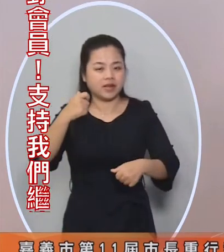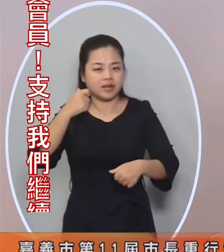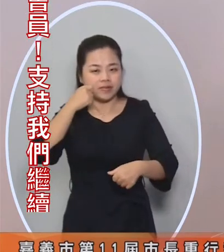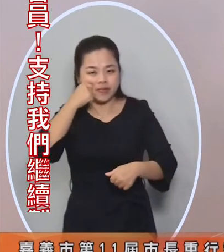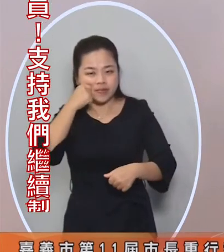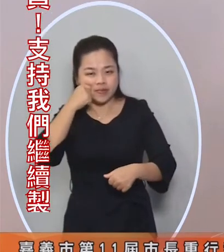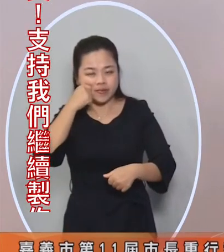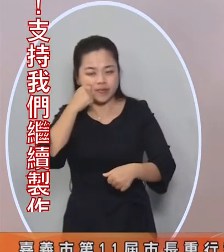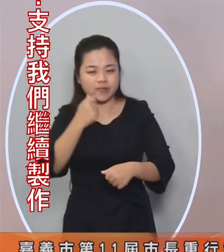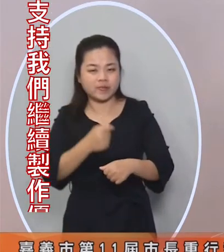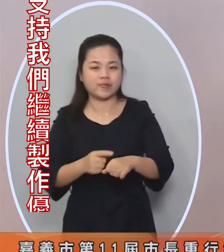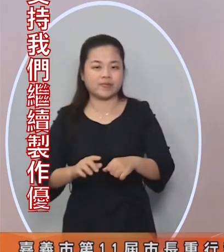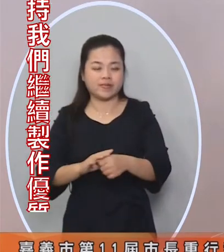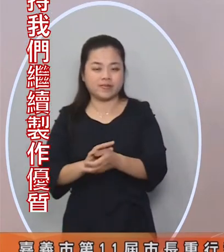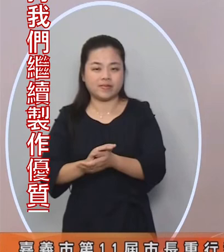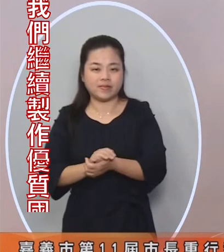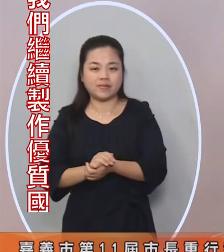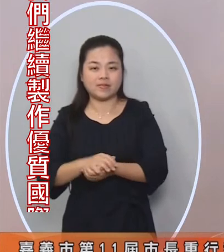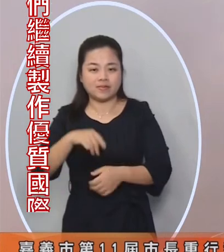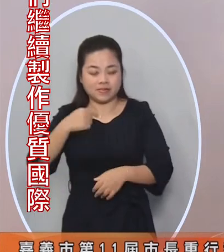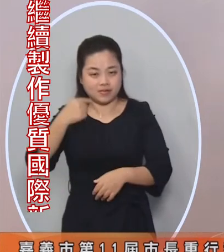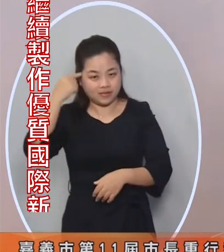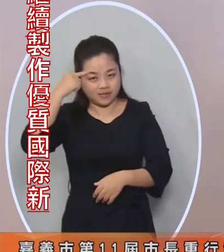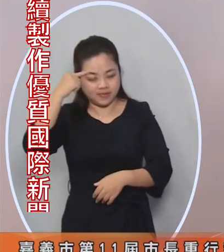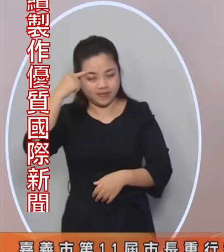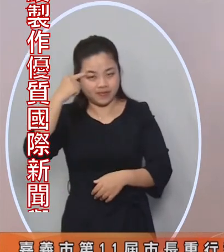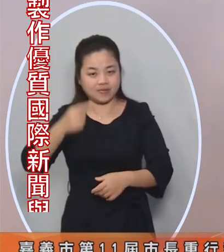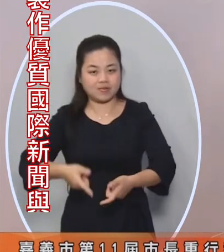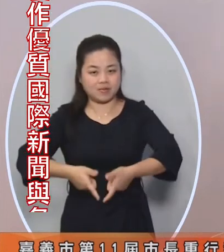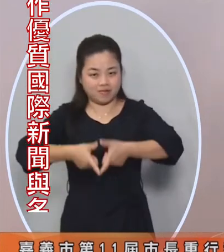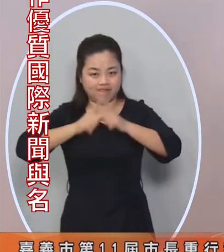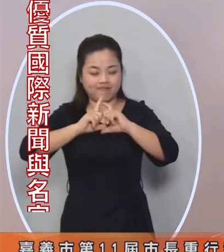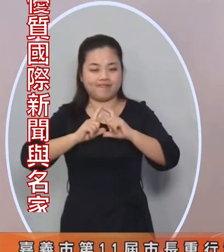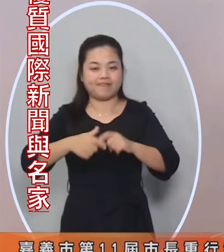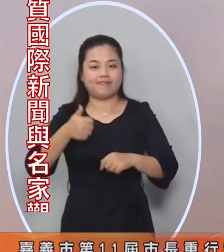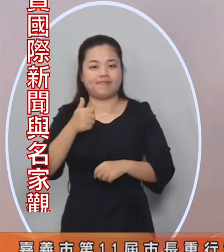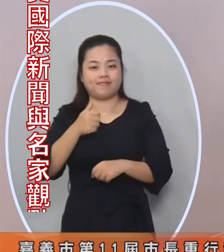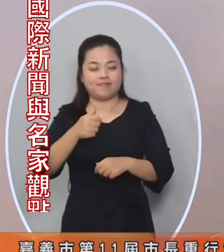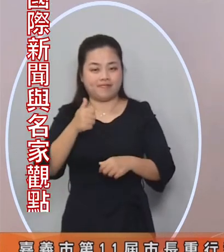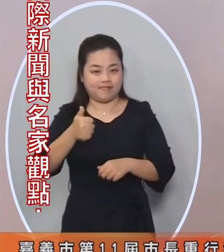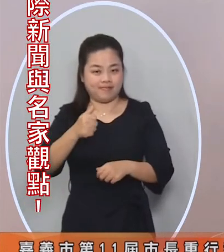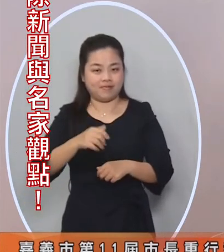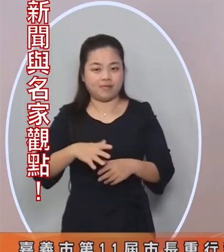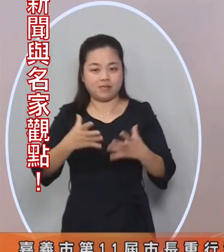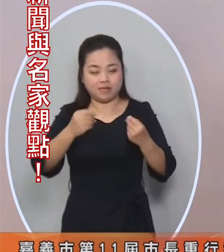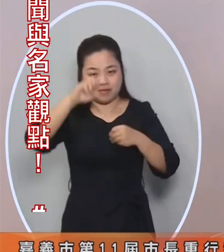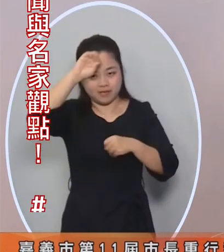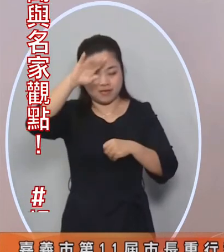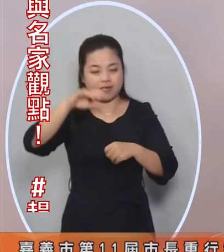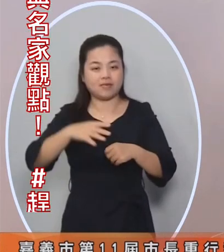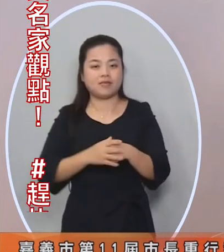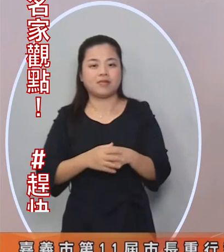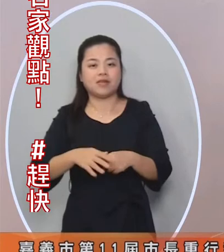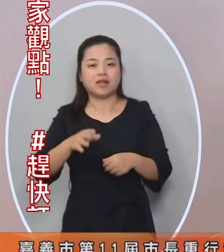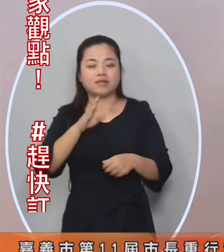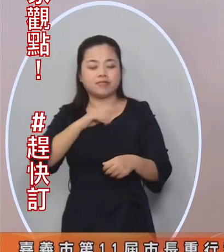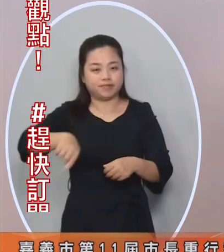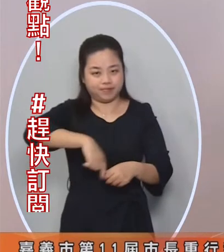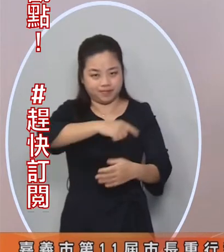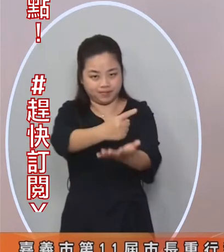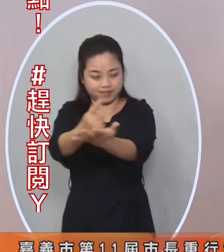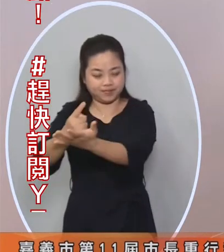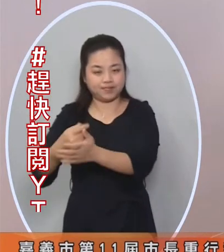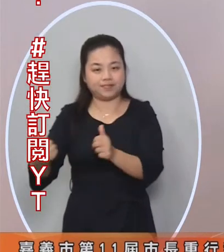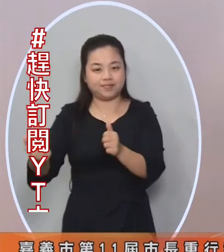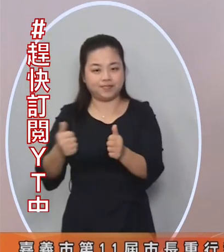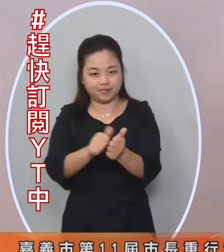破高墙禁锢，重现民主圣地的荣耀。无党无派的凯生只有市民朋友们做靠山，只